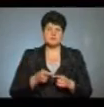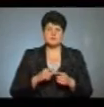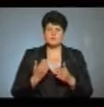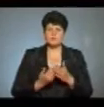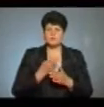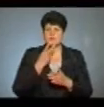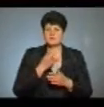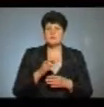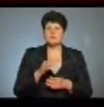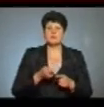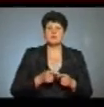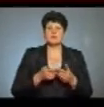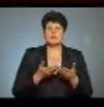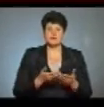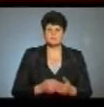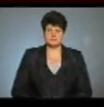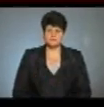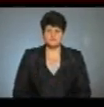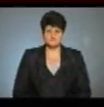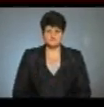дивіться про таке.